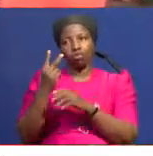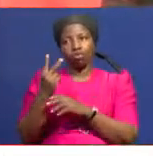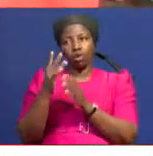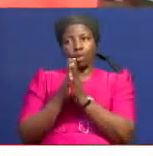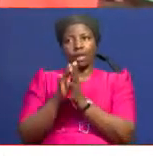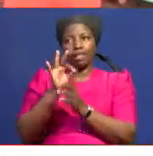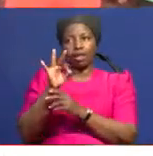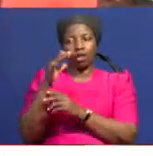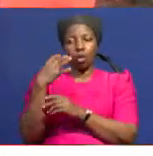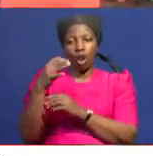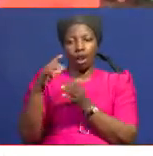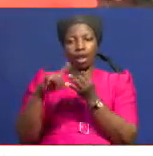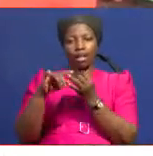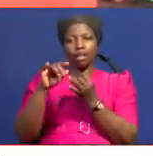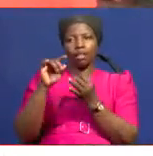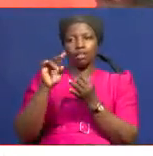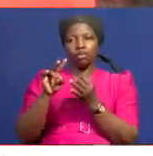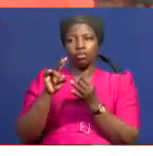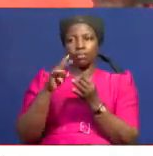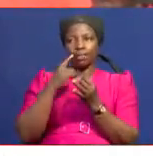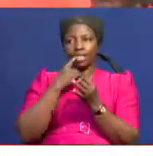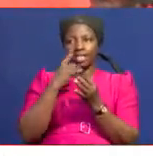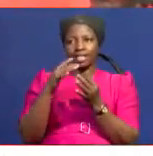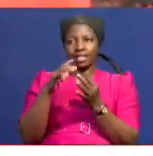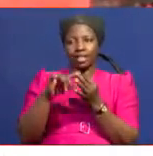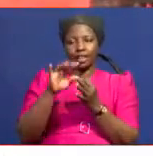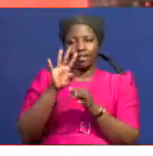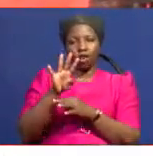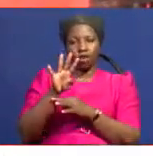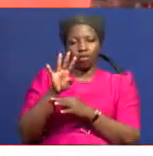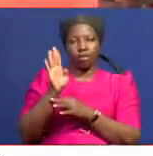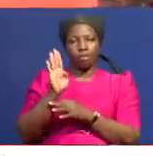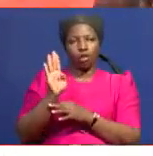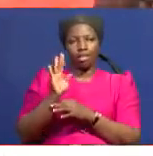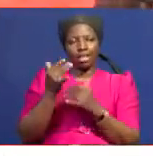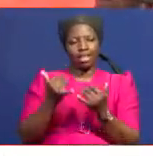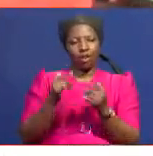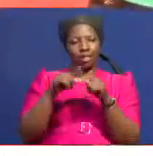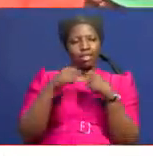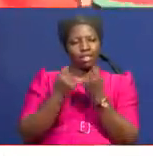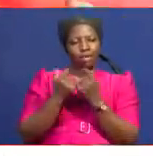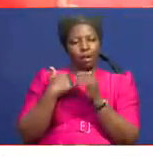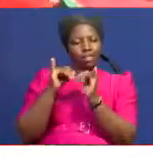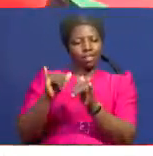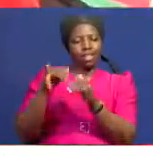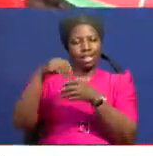fedha na shaba 4. Timu hiyo imekuwa kambini kwa muda wa majuma mawili sasa.